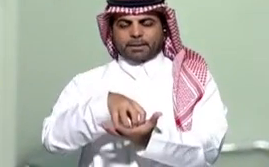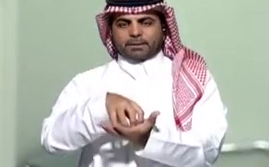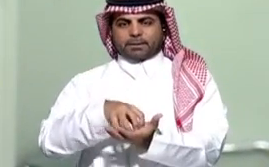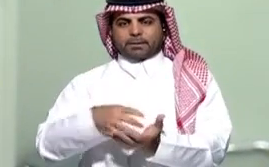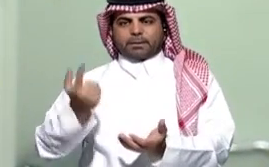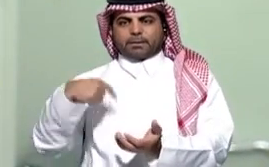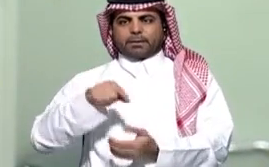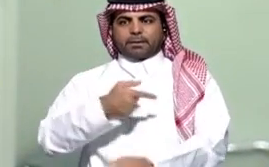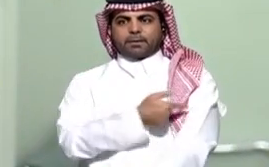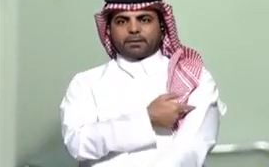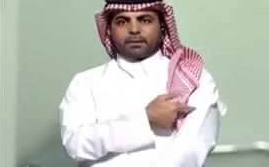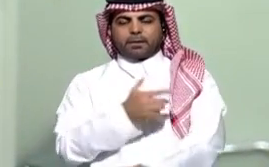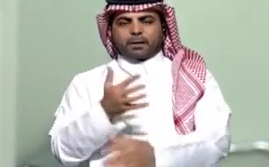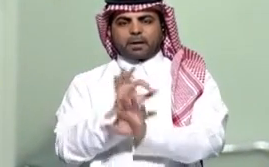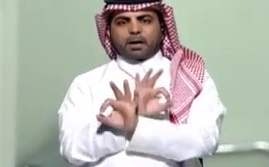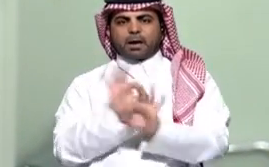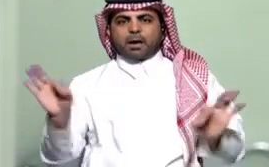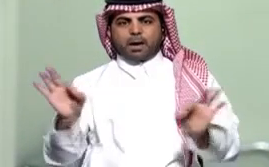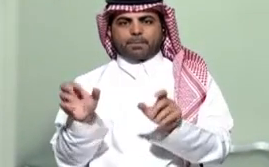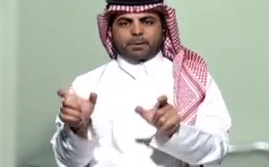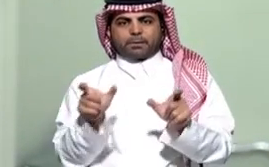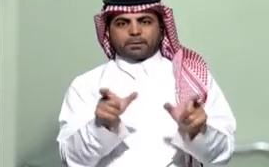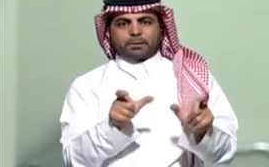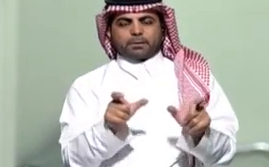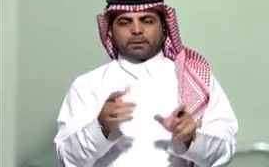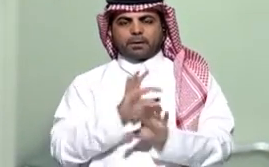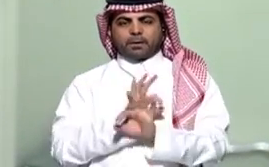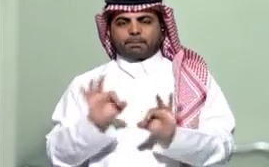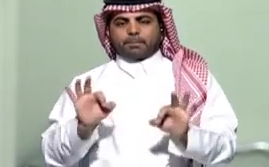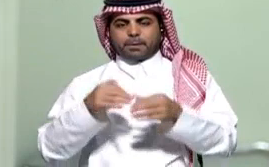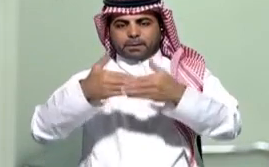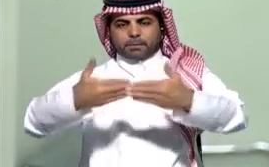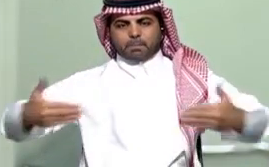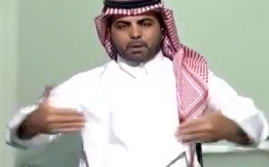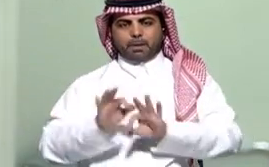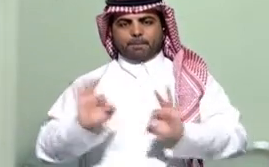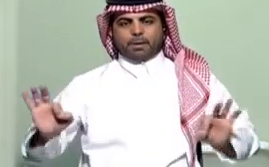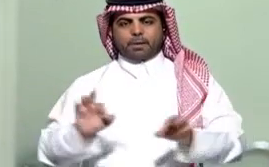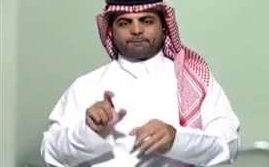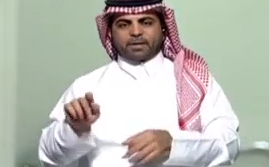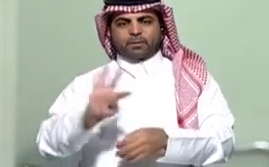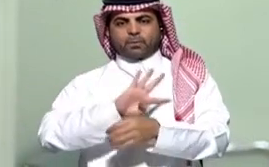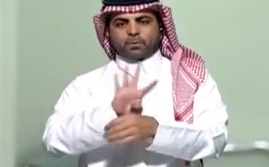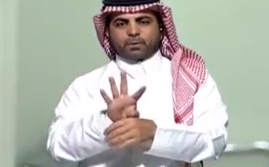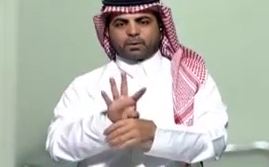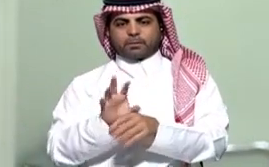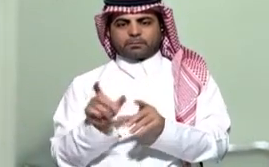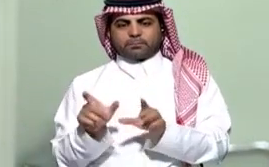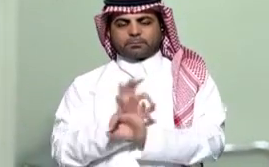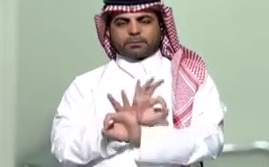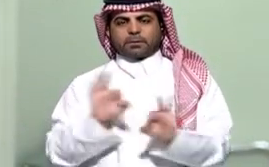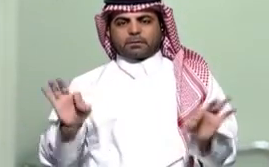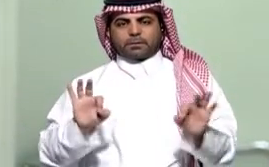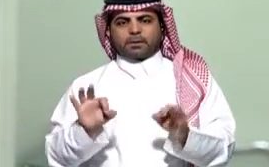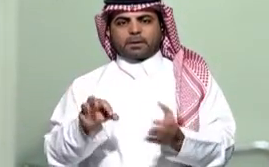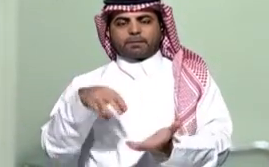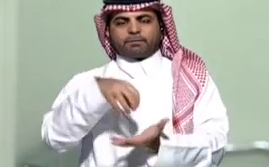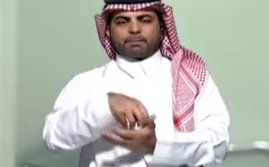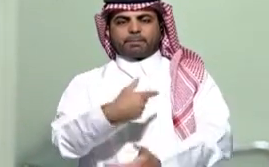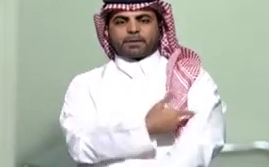المركزي. والإجراءات الوقائية والاحترازية زميل عبد الرحمن مكتملة وفق ما